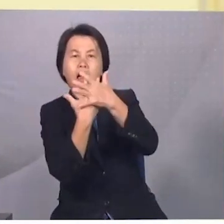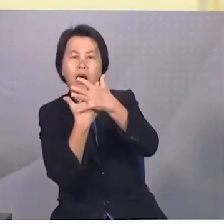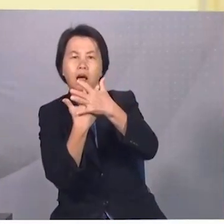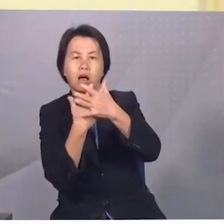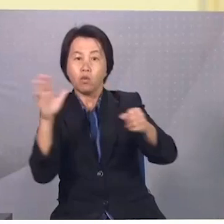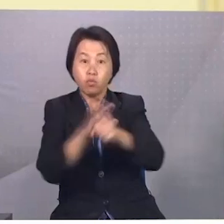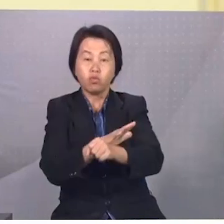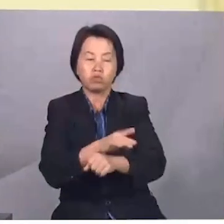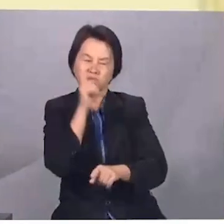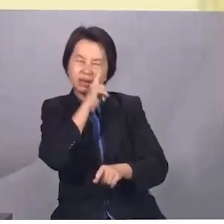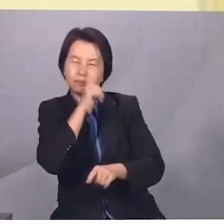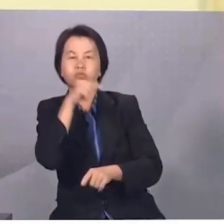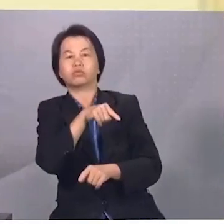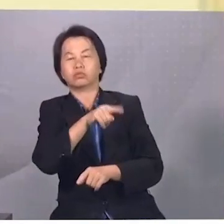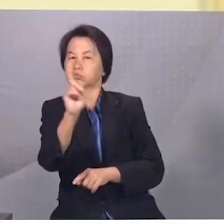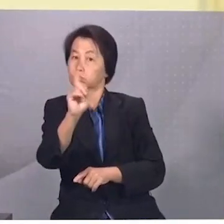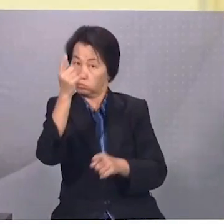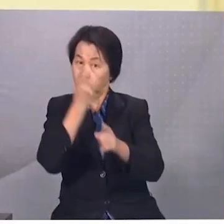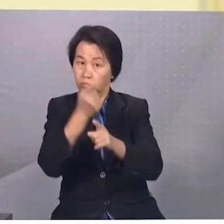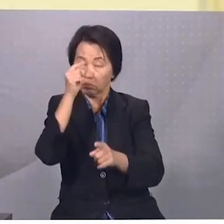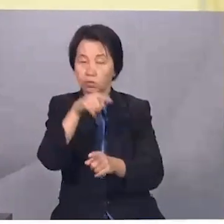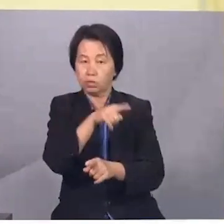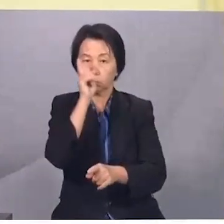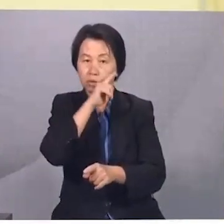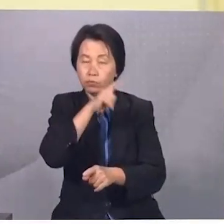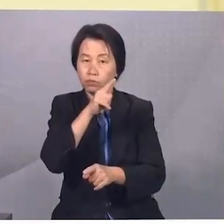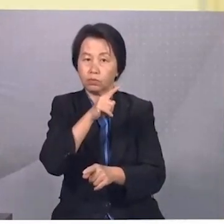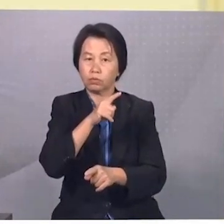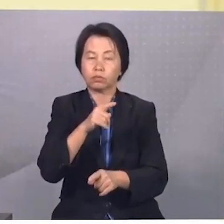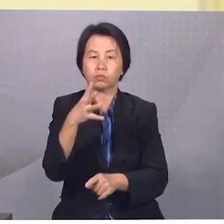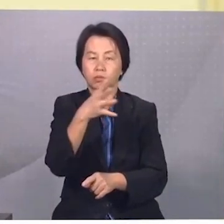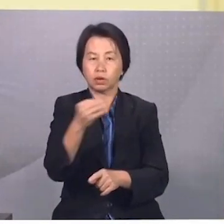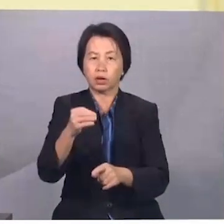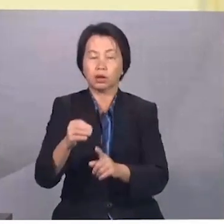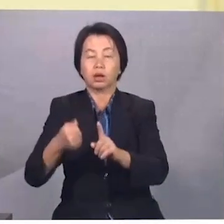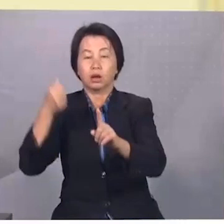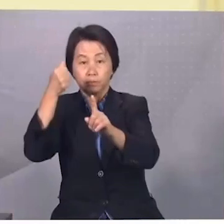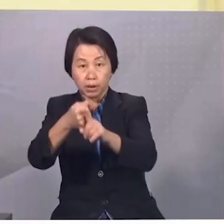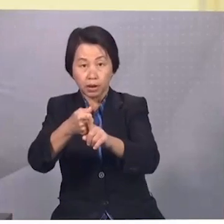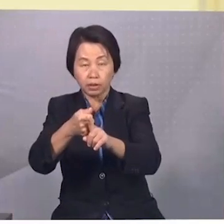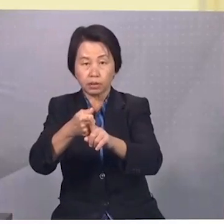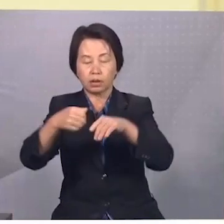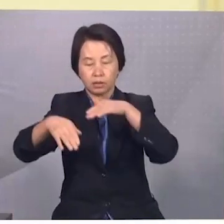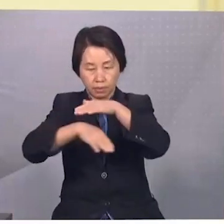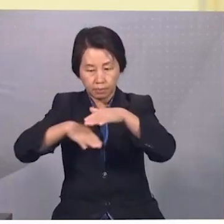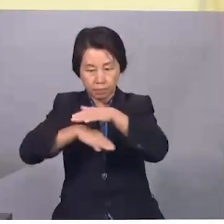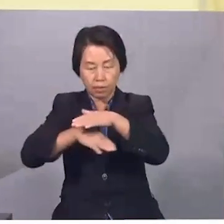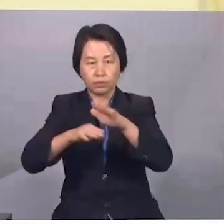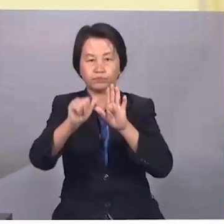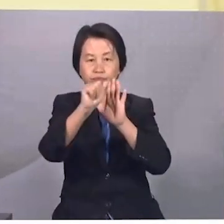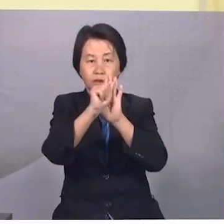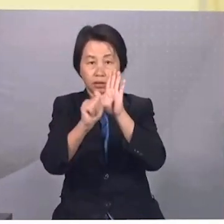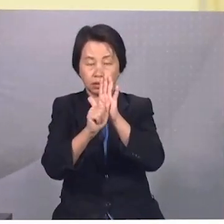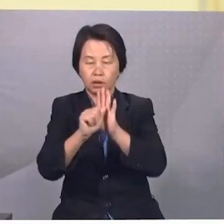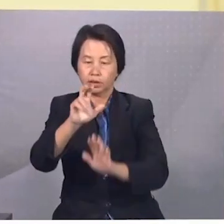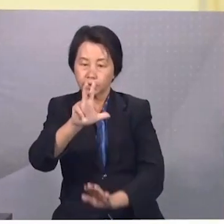sebagainya adalah palsu semata-mata selagi perintah ini di bawah akta